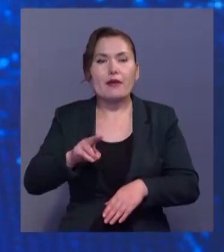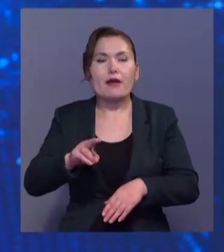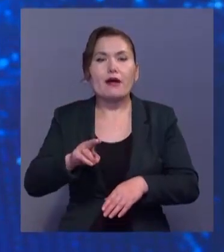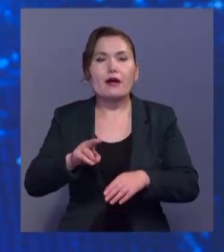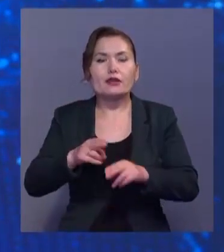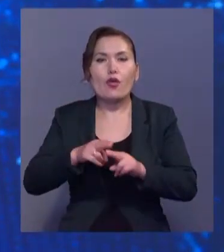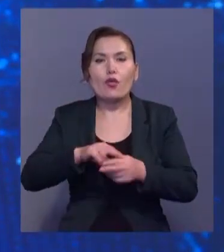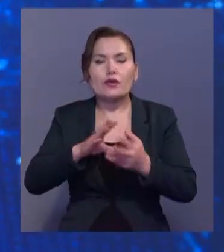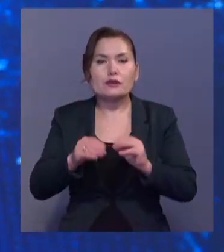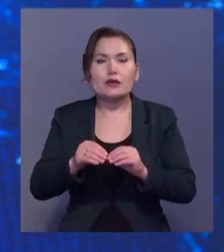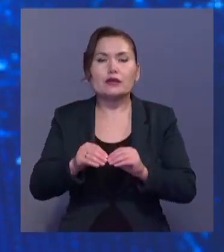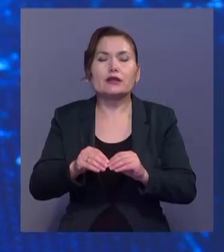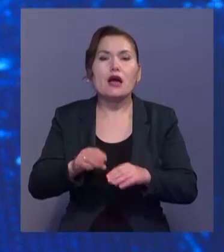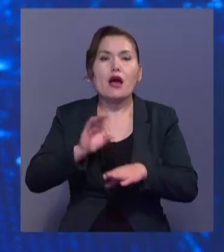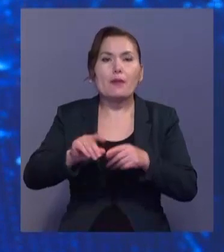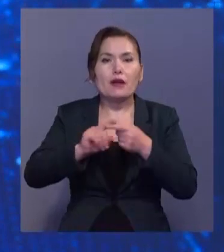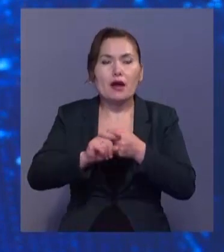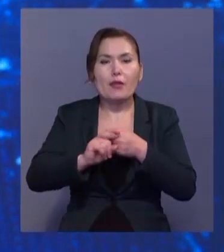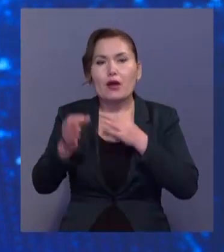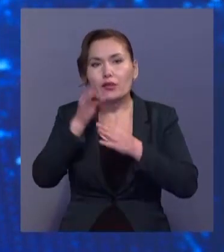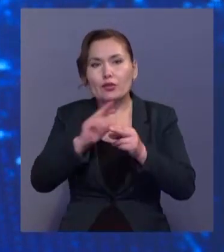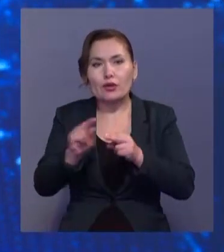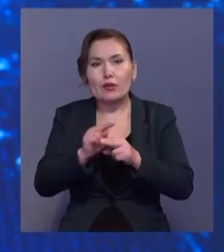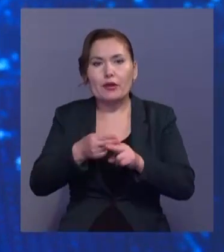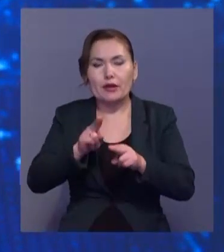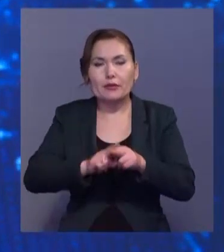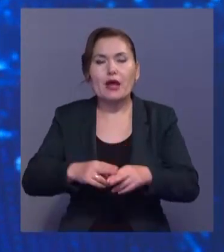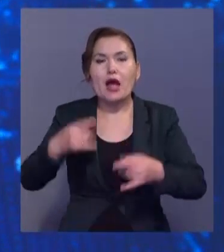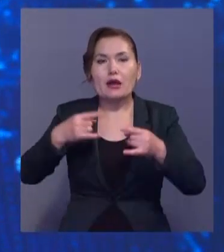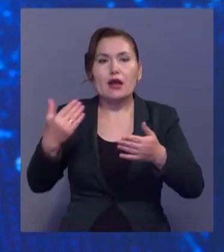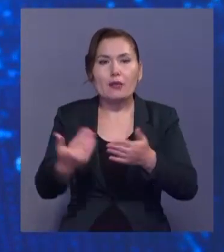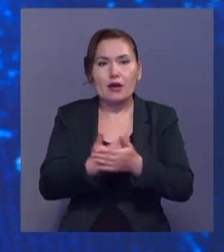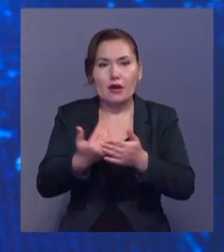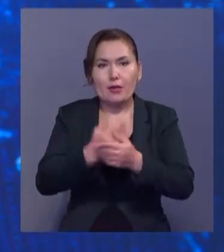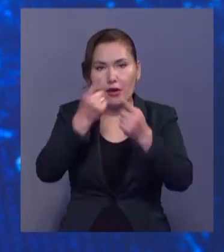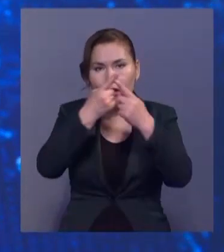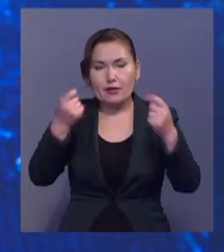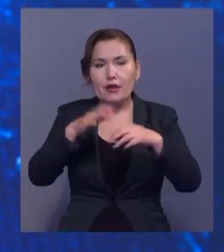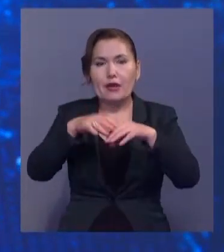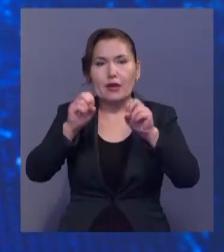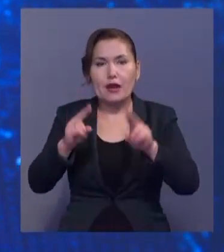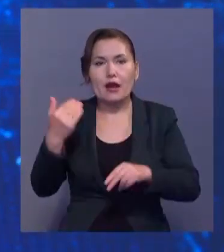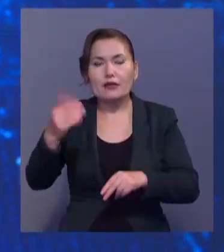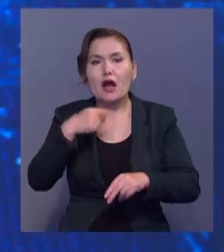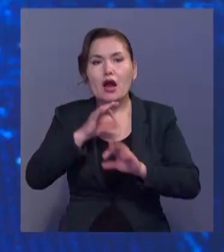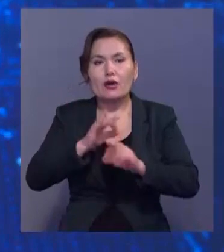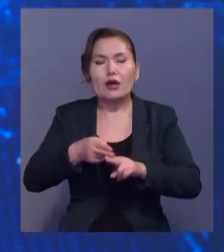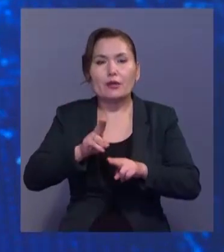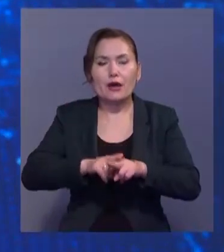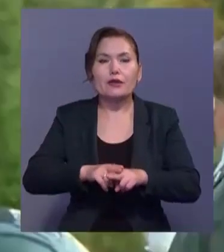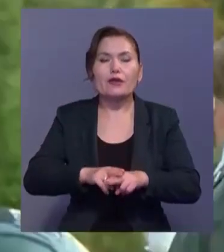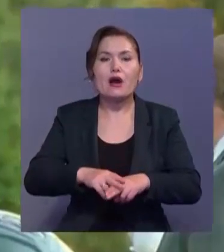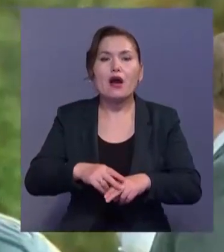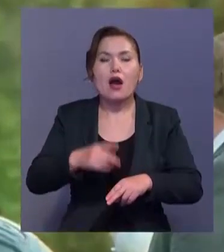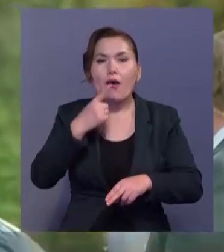COVID-19-ға қарсы сынақтан өтіп жатқан дәрі берілді. Бұл туралы Рейтерс ақпарат агенттігі хабарлады. Мамандардың айтуынша, ол